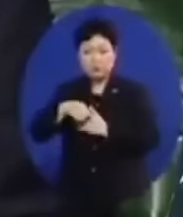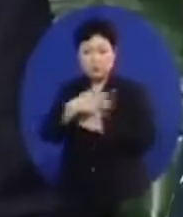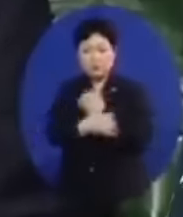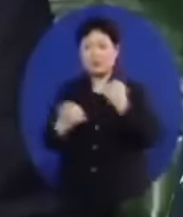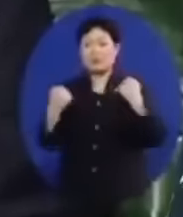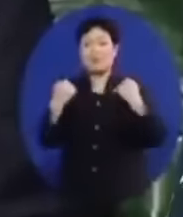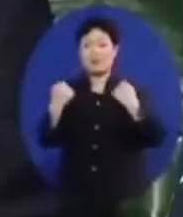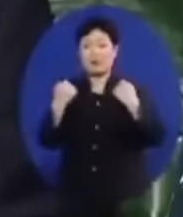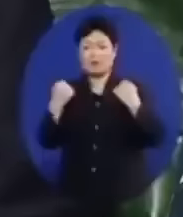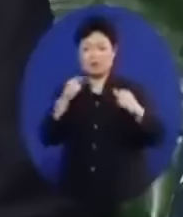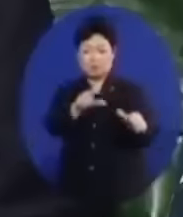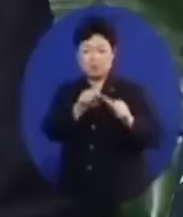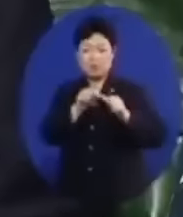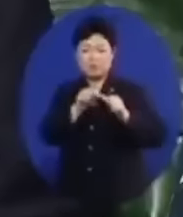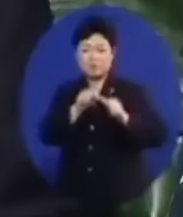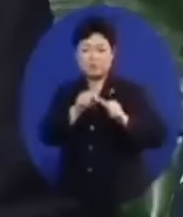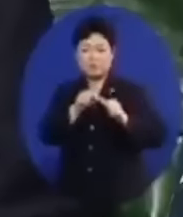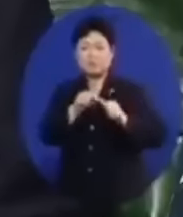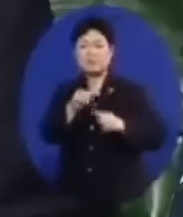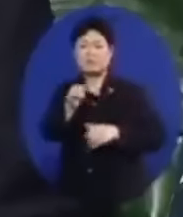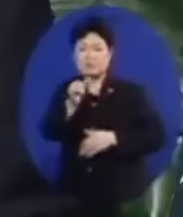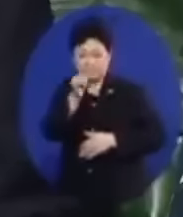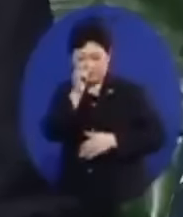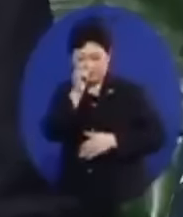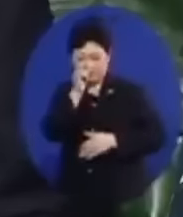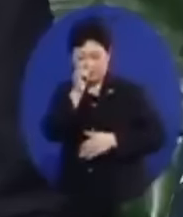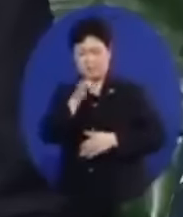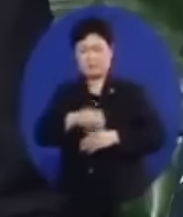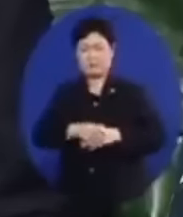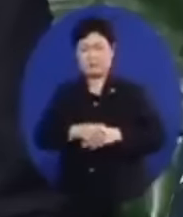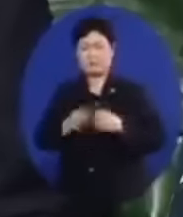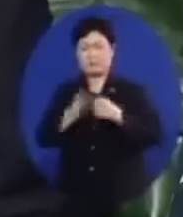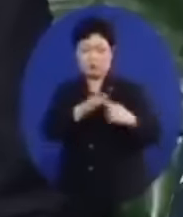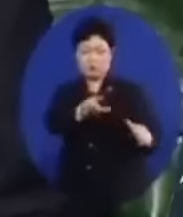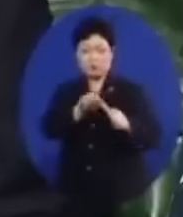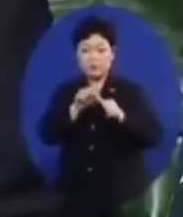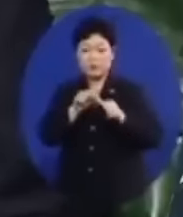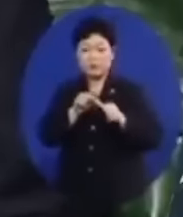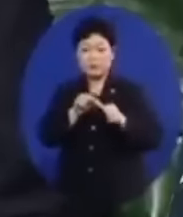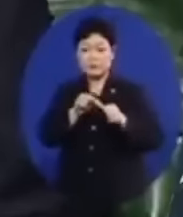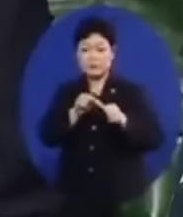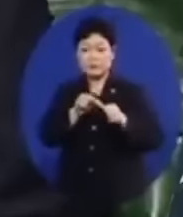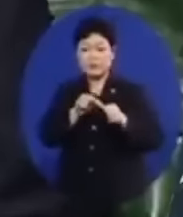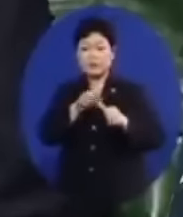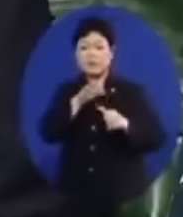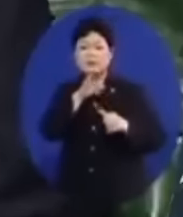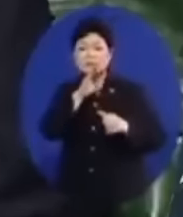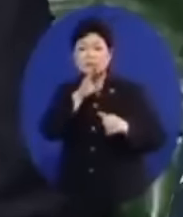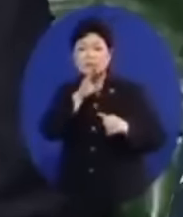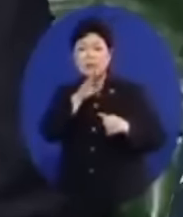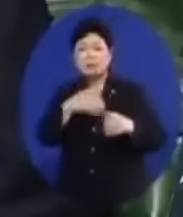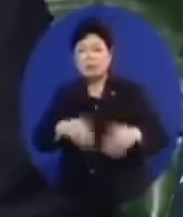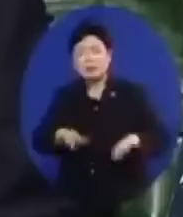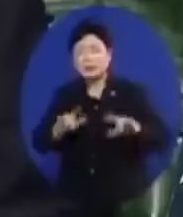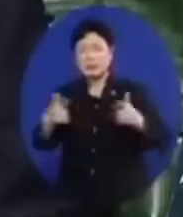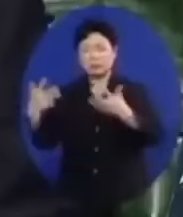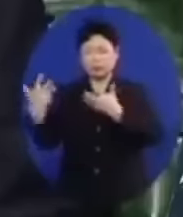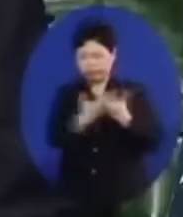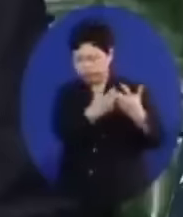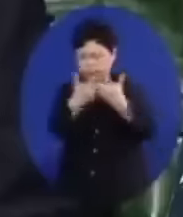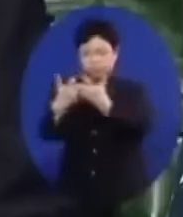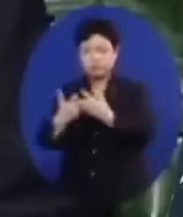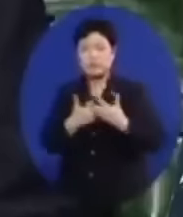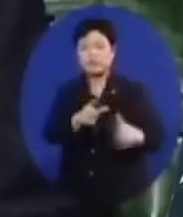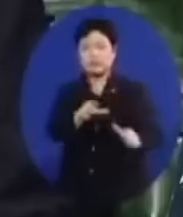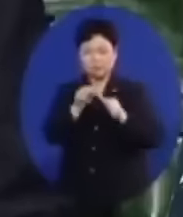건강에 조차도 구원이 미치는 것입니다. 그렇게 구원이 약속받아하지 않습니다. 아주 풍성한